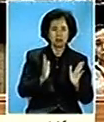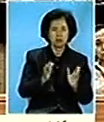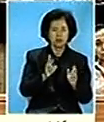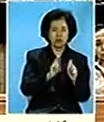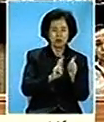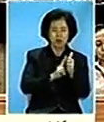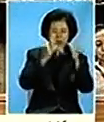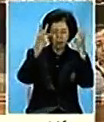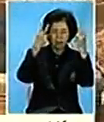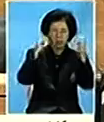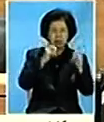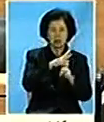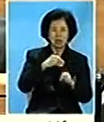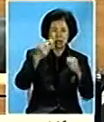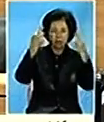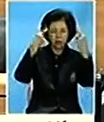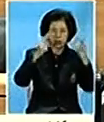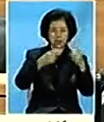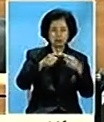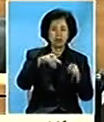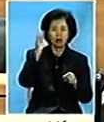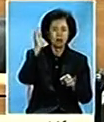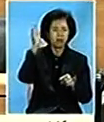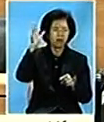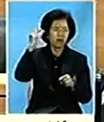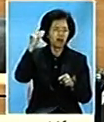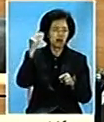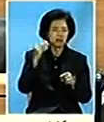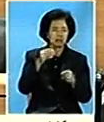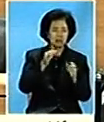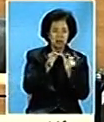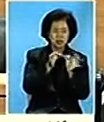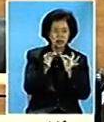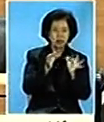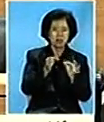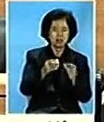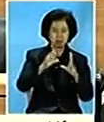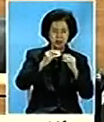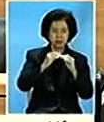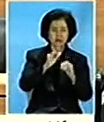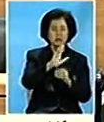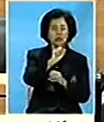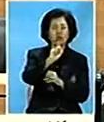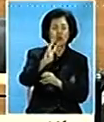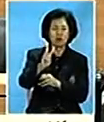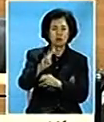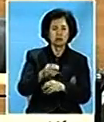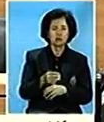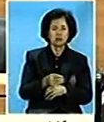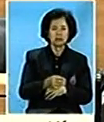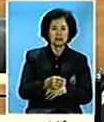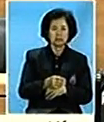มนตรีและรัฐมนตรีที่มาฟังการอภิปรายสดในวันนี้ในการประชุมของสมาชิกวุฒิสภานะครับหวัง